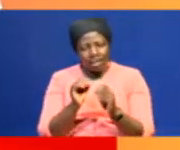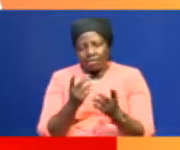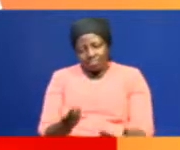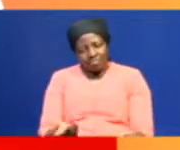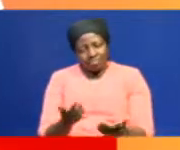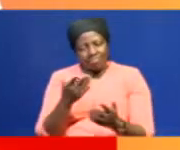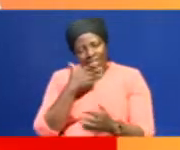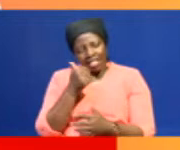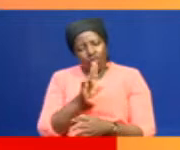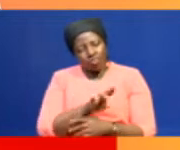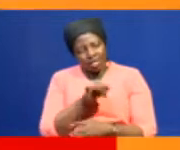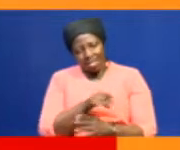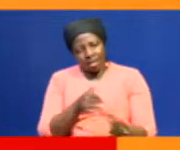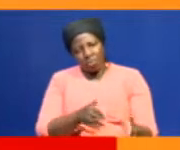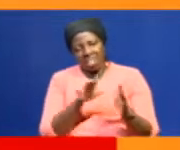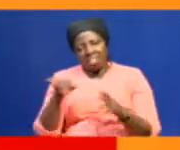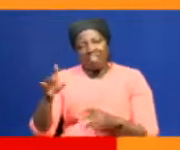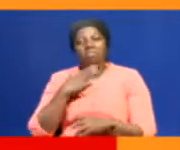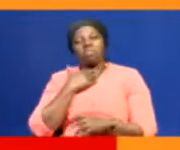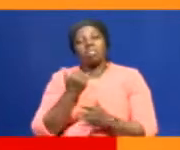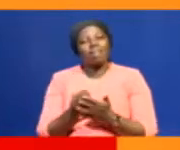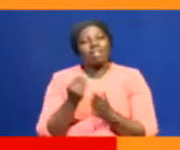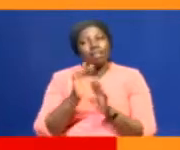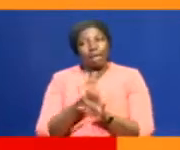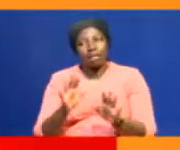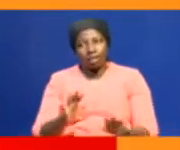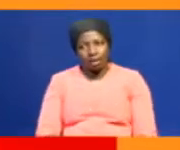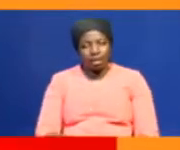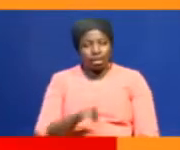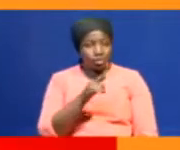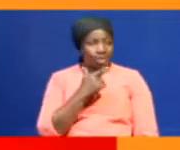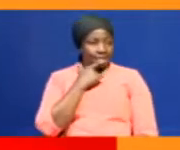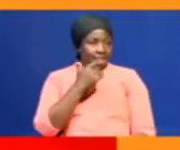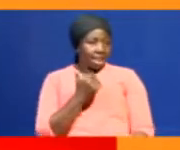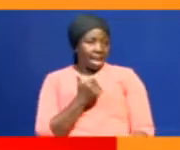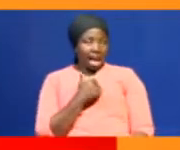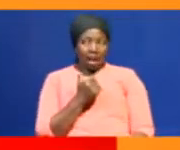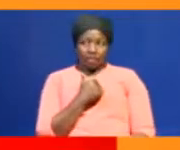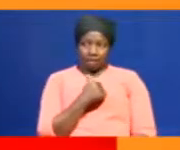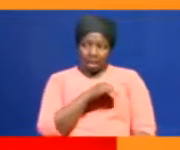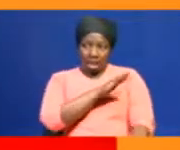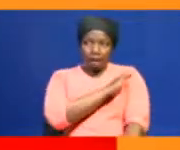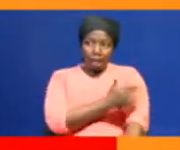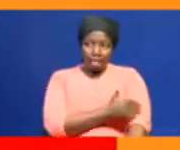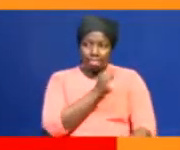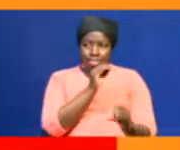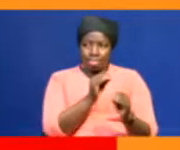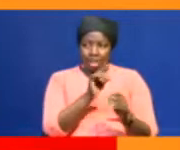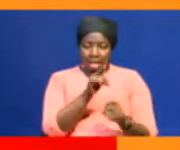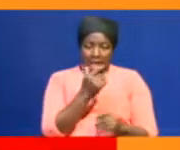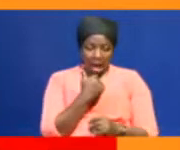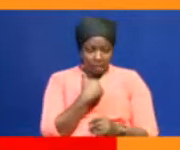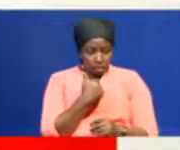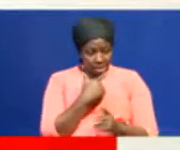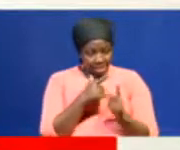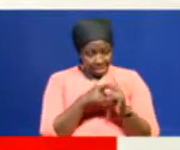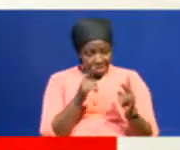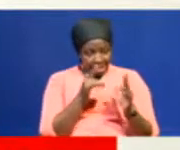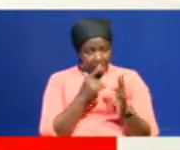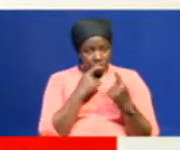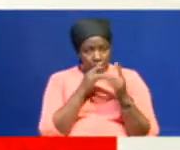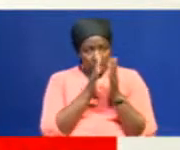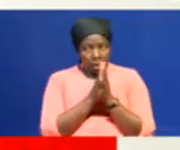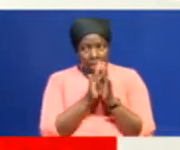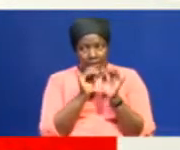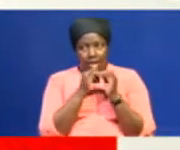apeleke. Kevin, unajua unasema hauna uwezo, unao. Pengine ni umeanza mazungumzo haya sasa usika. Yeah, ndio tunajaribu kuelezea